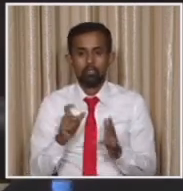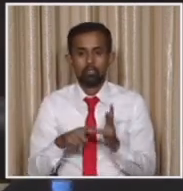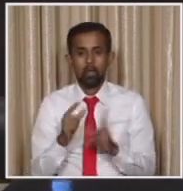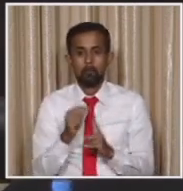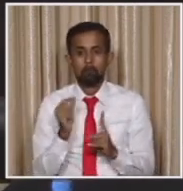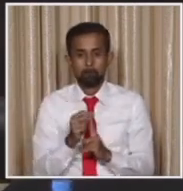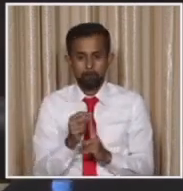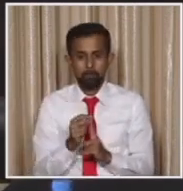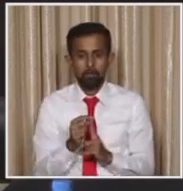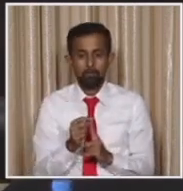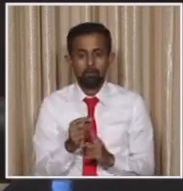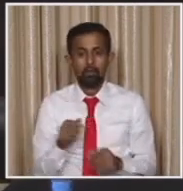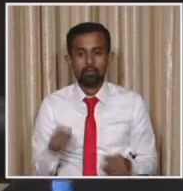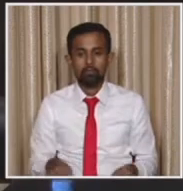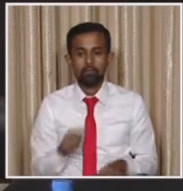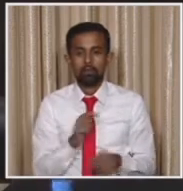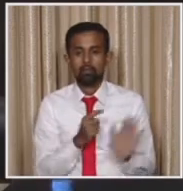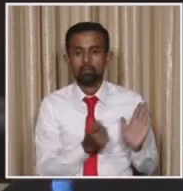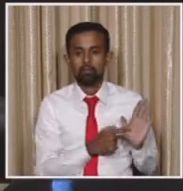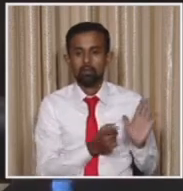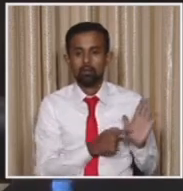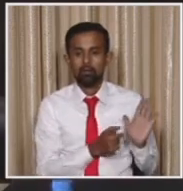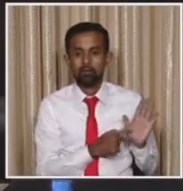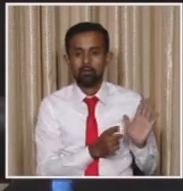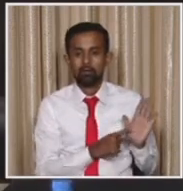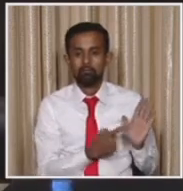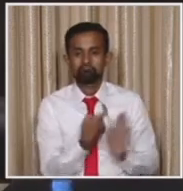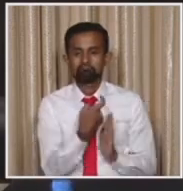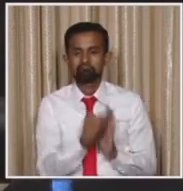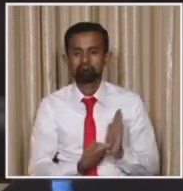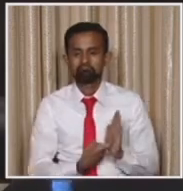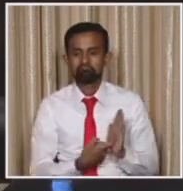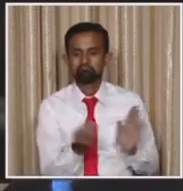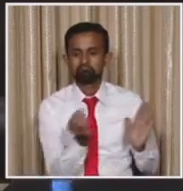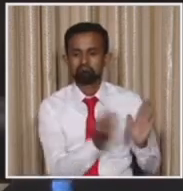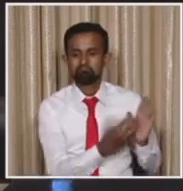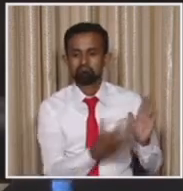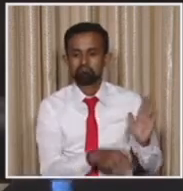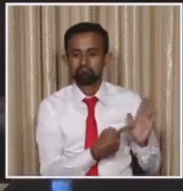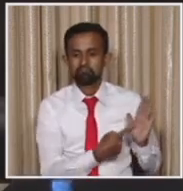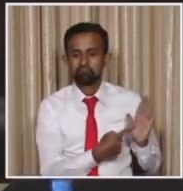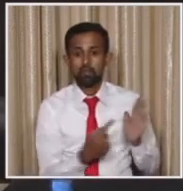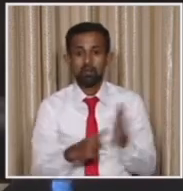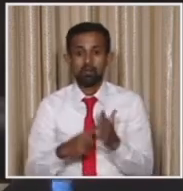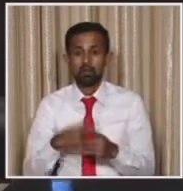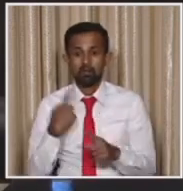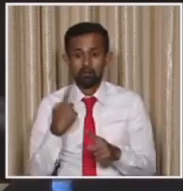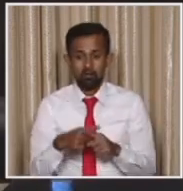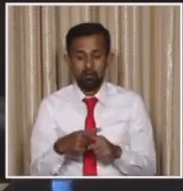සභාවේ සභාපති හැටියට. දැන් මෙන්න මේක IMF එකේ කොන්දේසියක් හැටියට දීලා තියෙනවා බදු